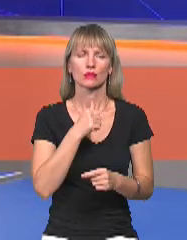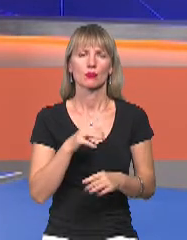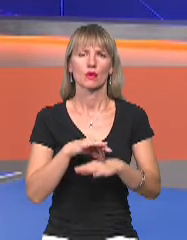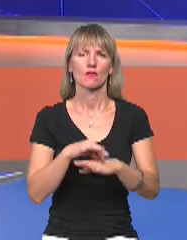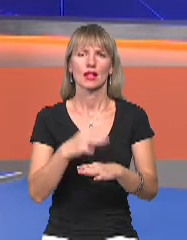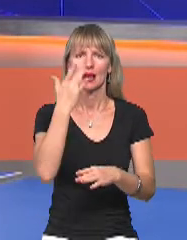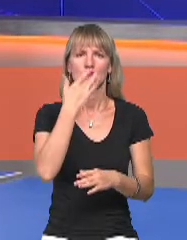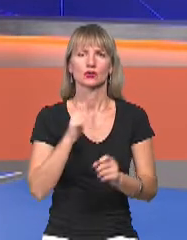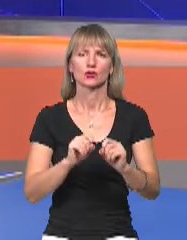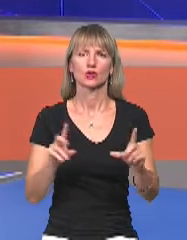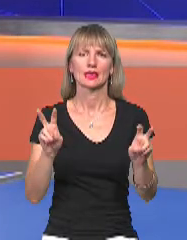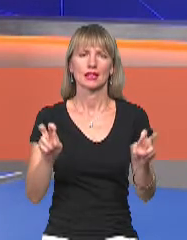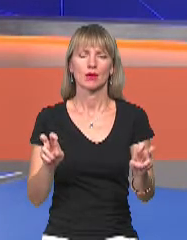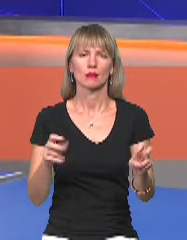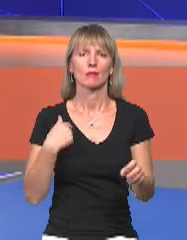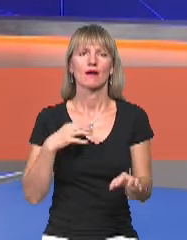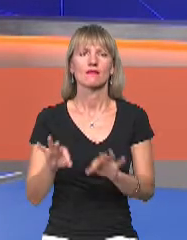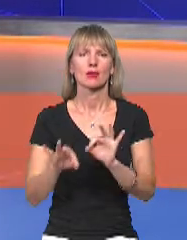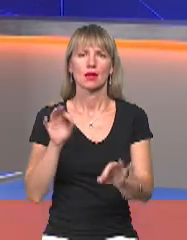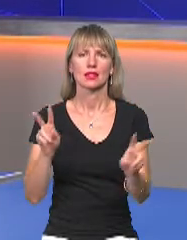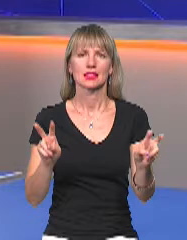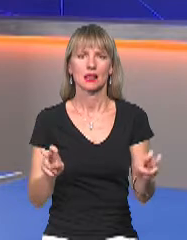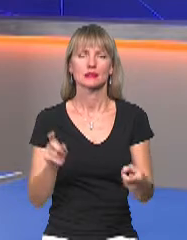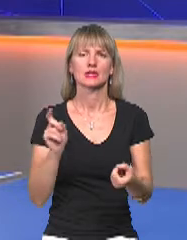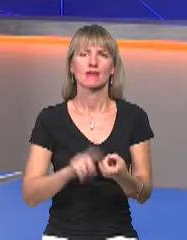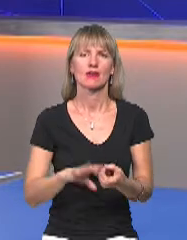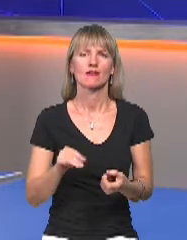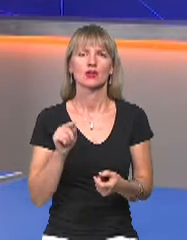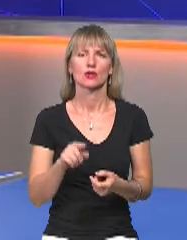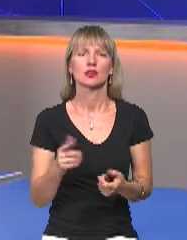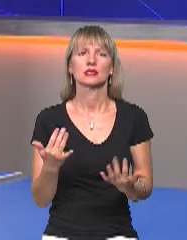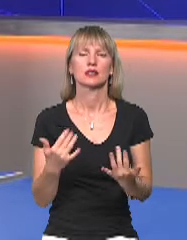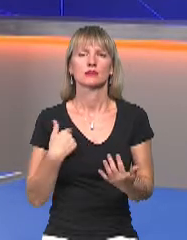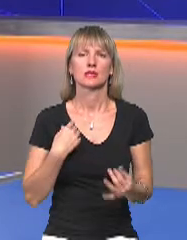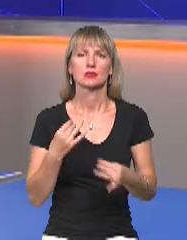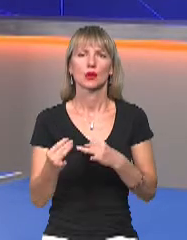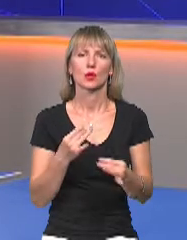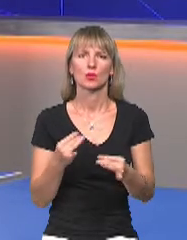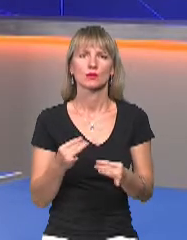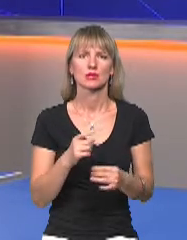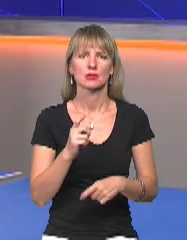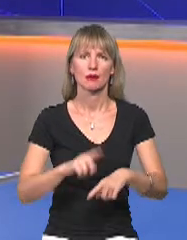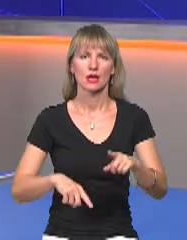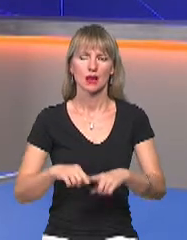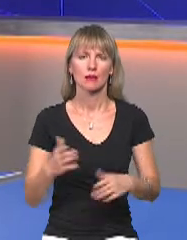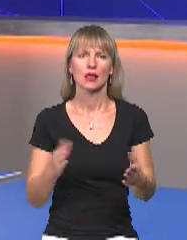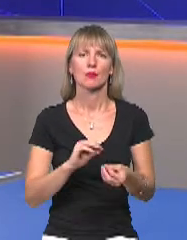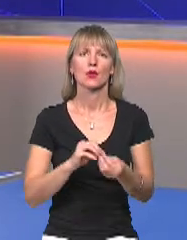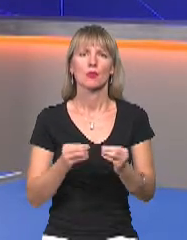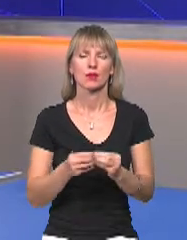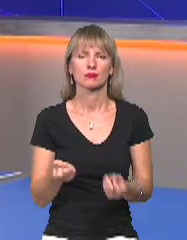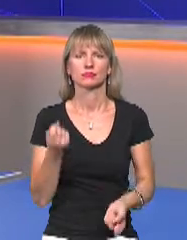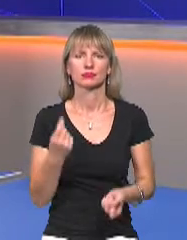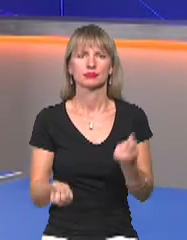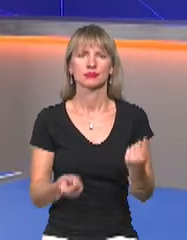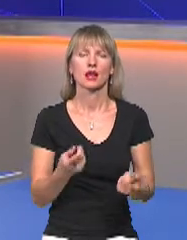школу. І темою в цьому, ми вибираємо тему, в залежності від того, скільки ми спілкуємося з батьками і які проблеми